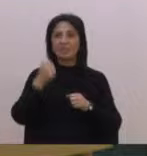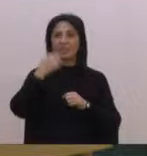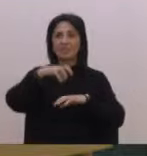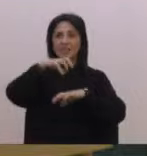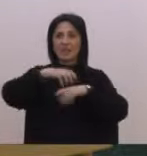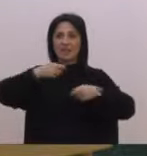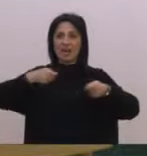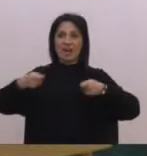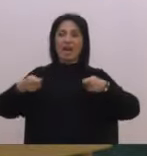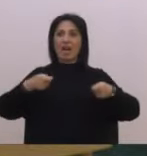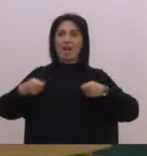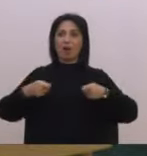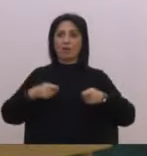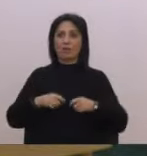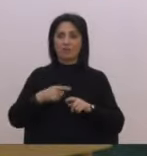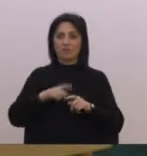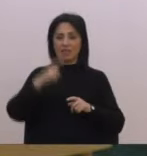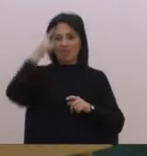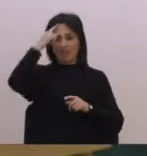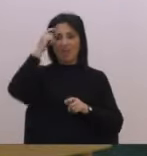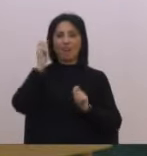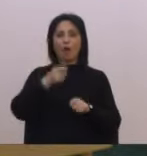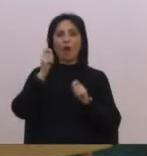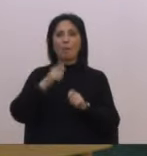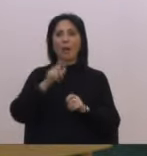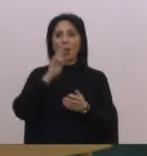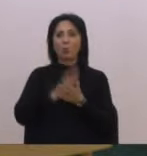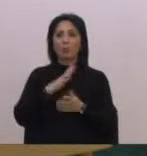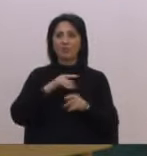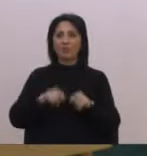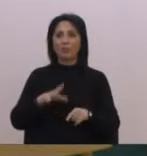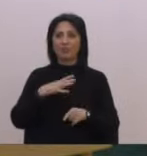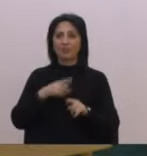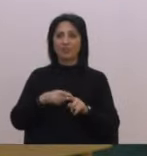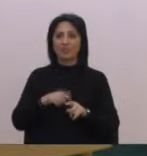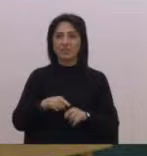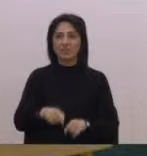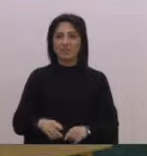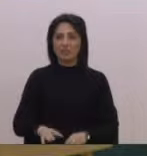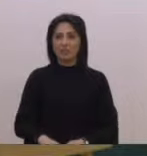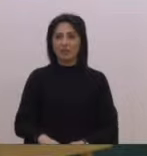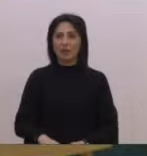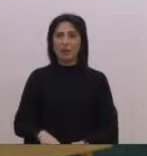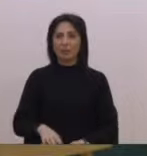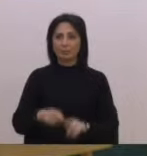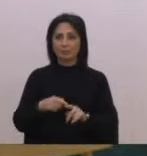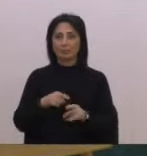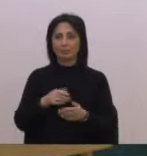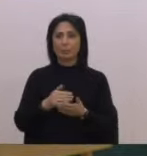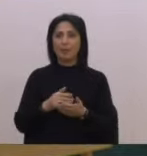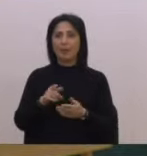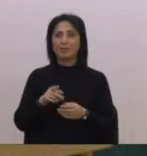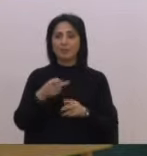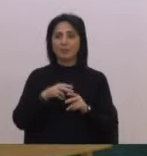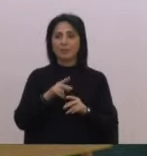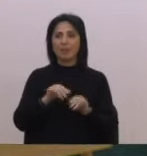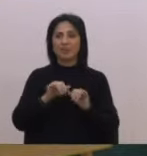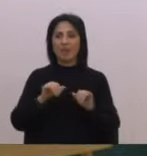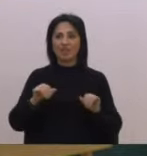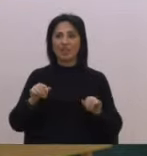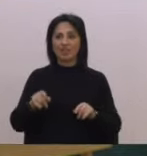ცენტრალიზებულად და თავკომბალა მუდმივად იყოს თბილისი და არ აძლევდეთ რეგიონებს იმის შესაძლებლობას, რომ ისინი